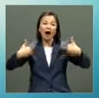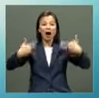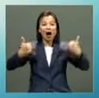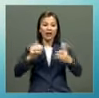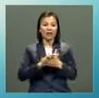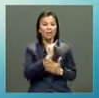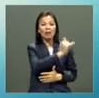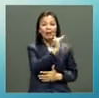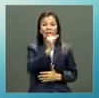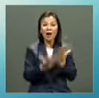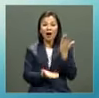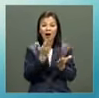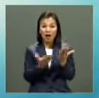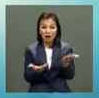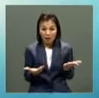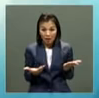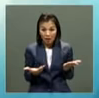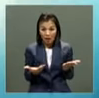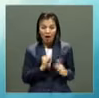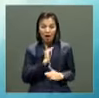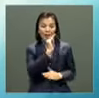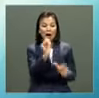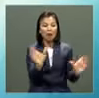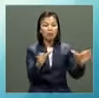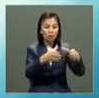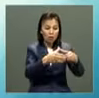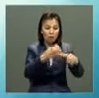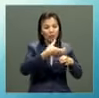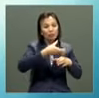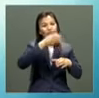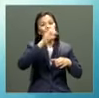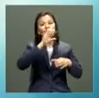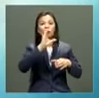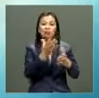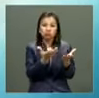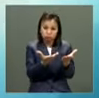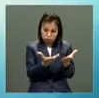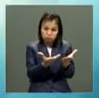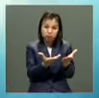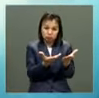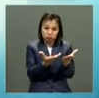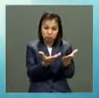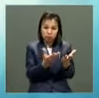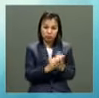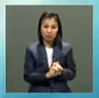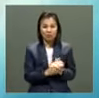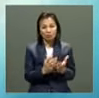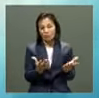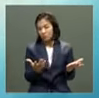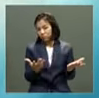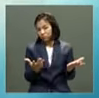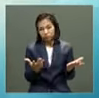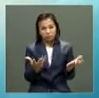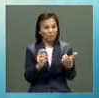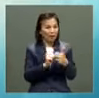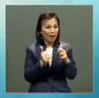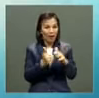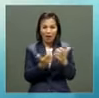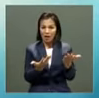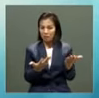นึ่งก็ไปชุมนุมไปนั่งกงไปอยู่ด้วยกันอะไรทั้งหลายนะครับก็เกิดสิ่งที่จะเป็นปัญห